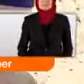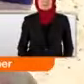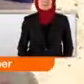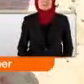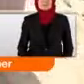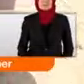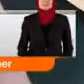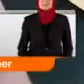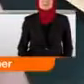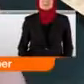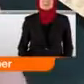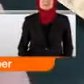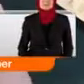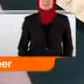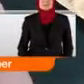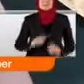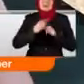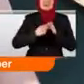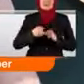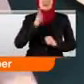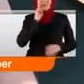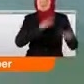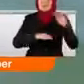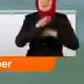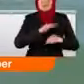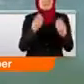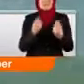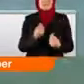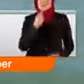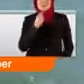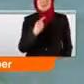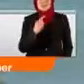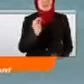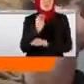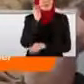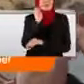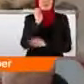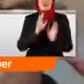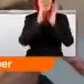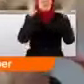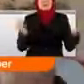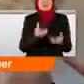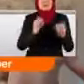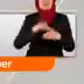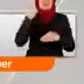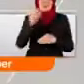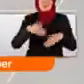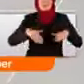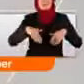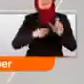bir Serinlemek için geldiklerini hafta sonu böyle denize gelerek geçiririz İnşallah orman yangınları sonrası piknikler